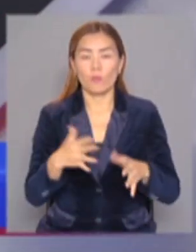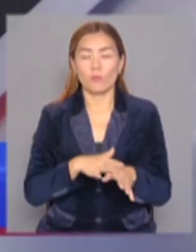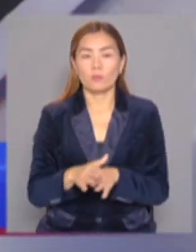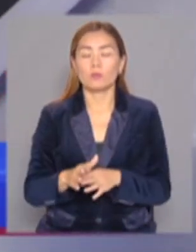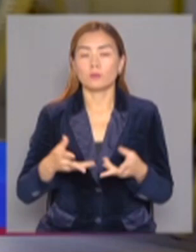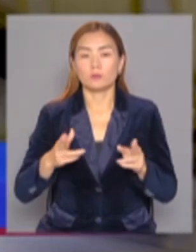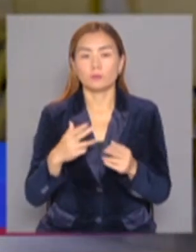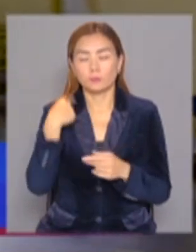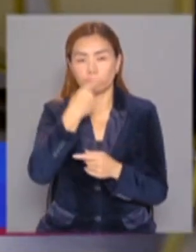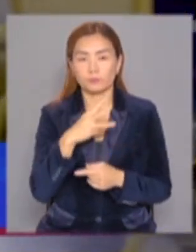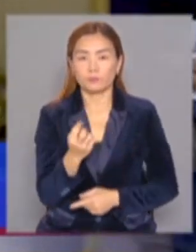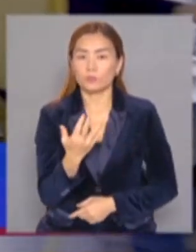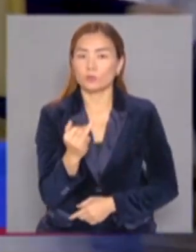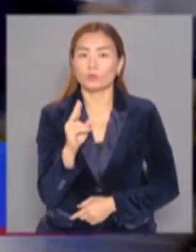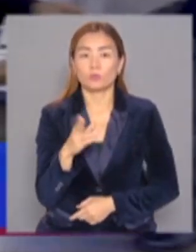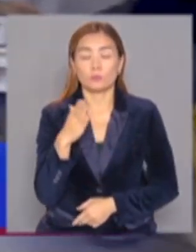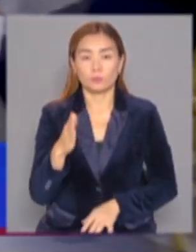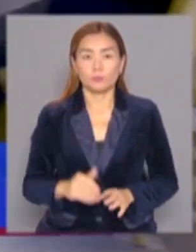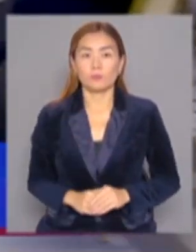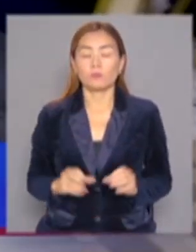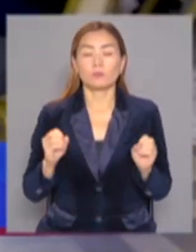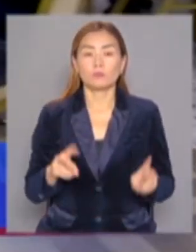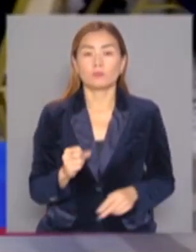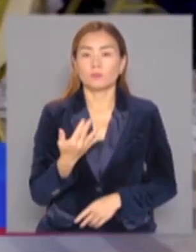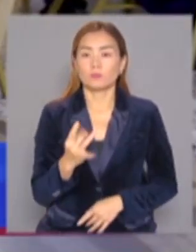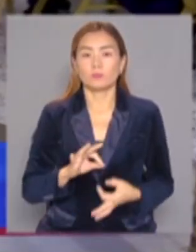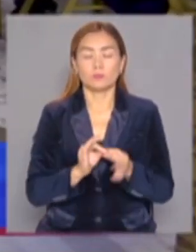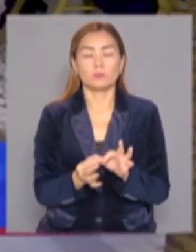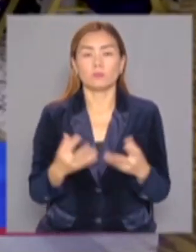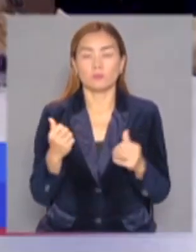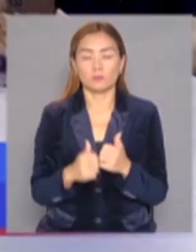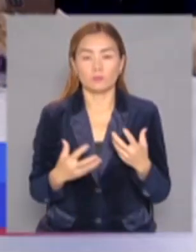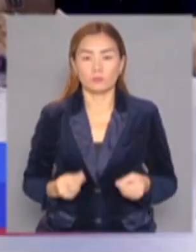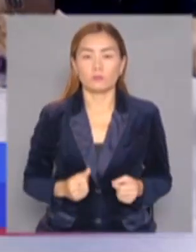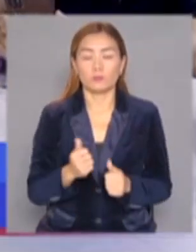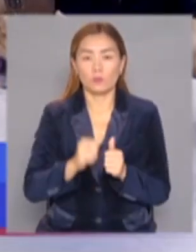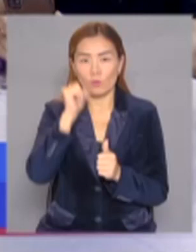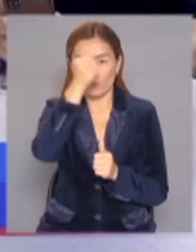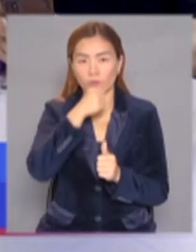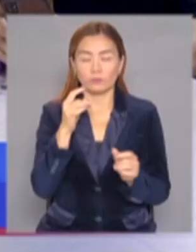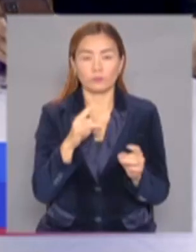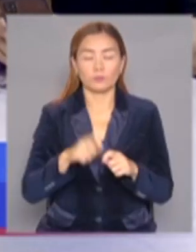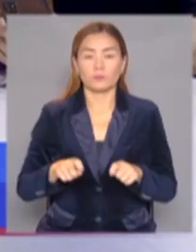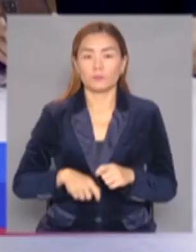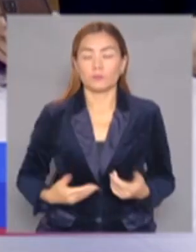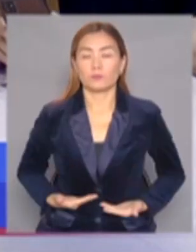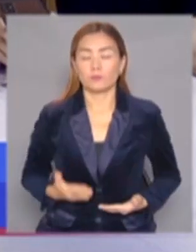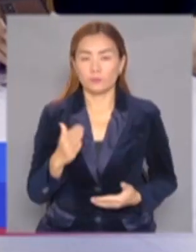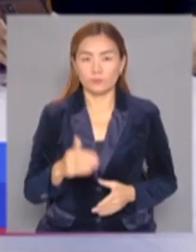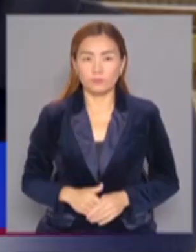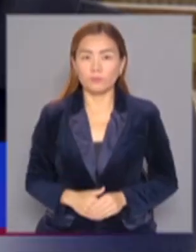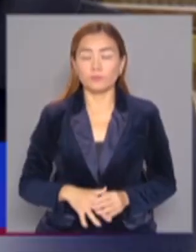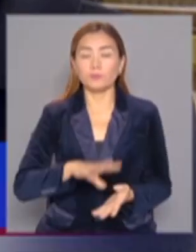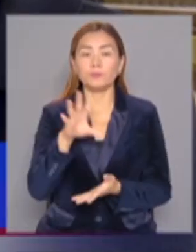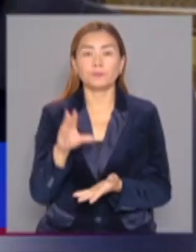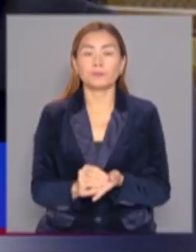полно отразить биографию Маншук Мамедовой. Для этого автор детально день за днем, год за годом прослеживает жизнь героини. И